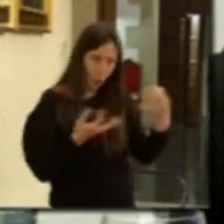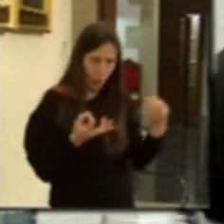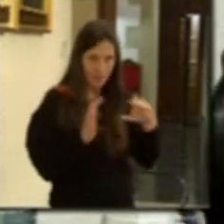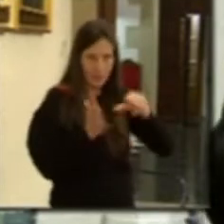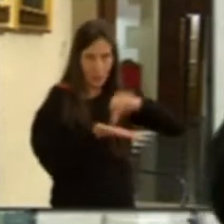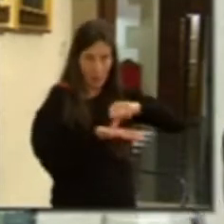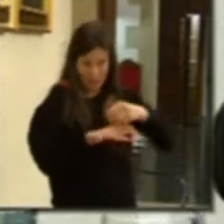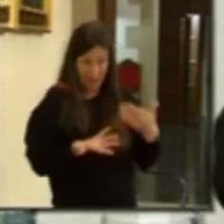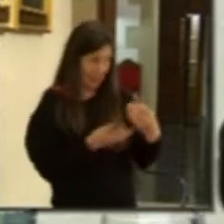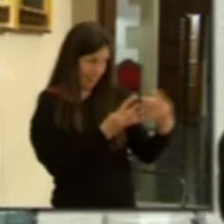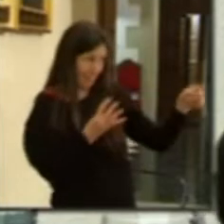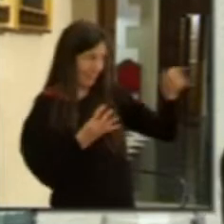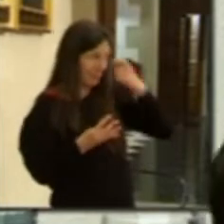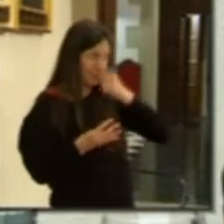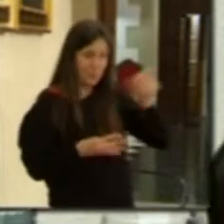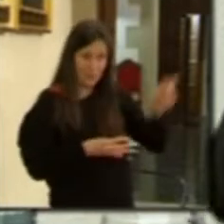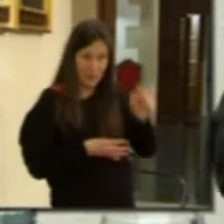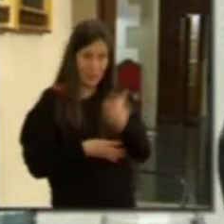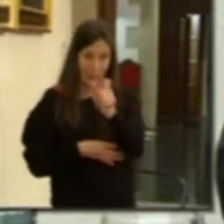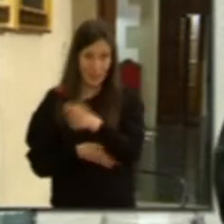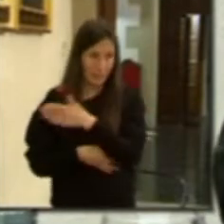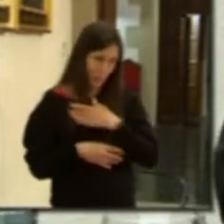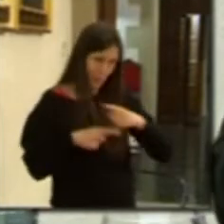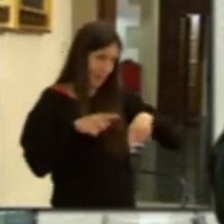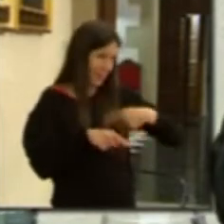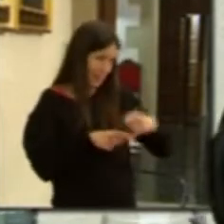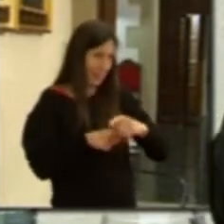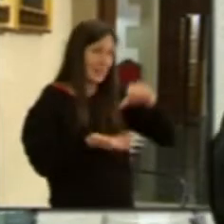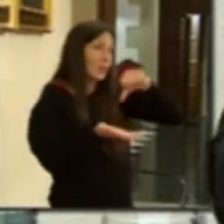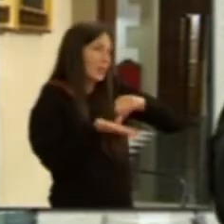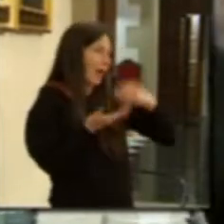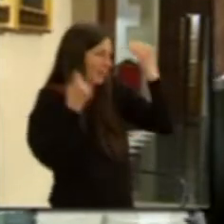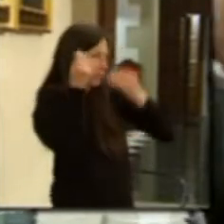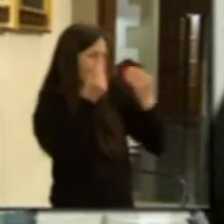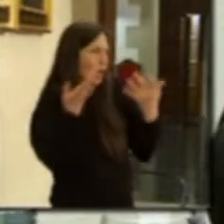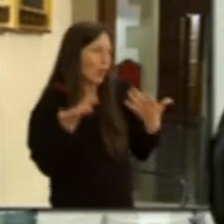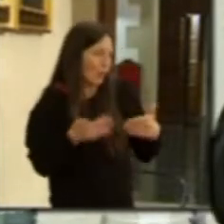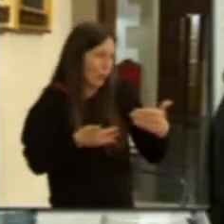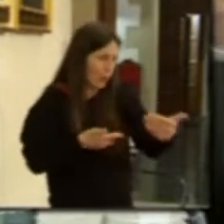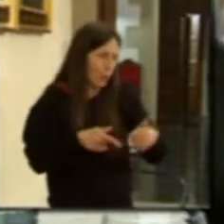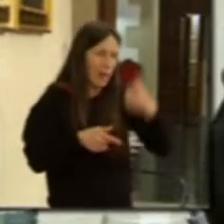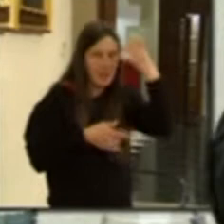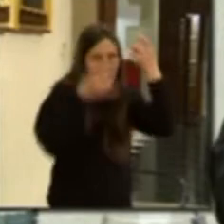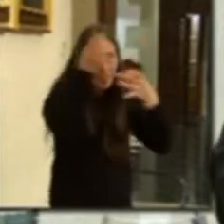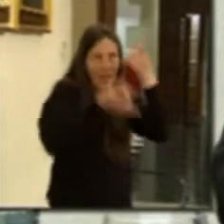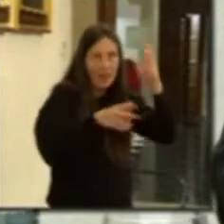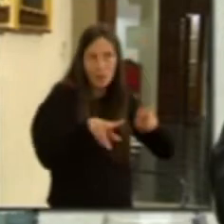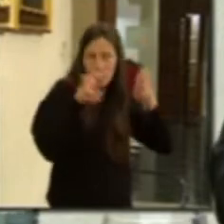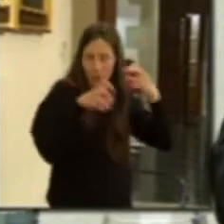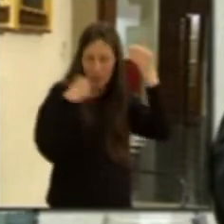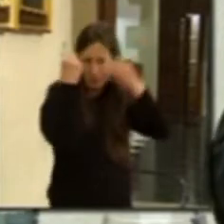Perquè això, la ciutat ens quedarà molt, molt, molt tocada i hem de ser més innovadors i hem de repensar més que